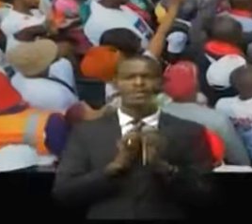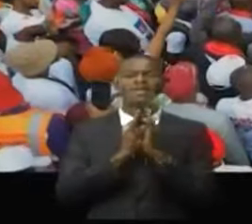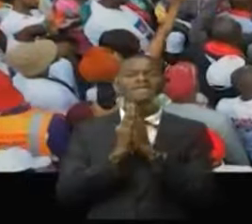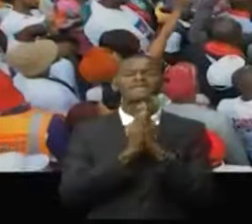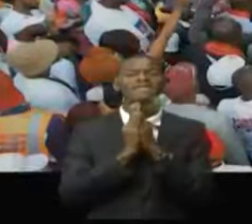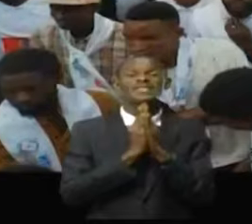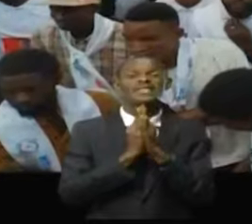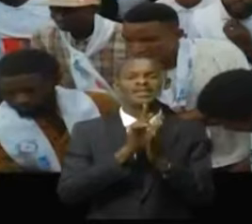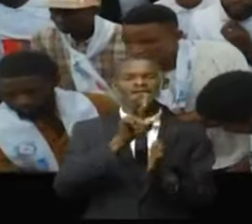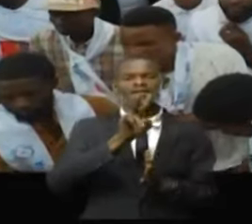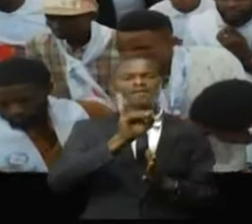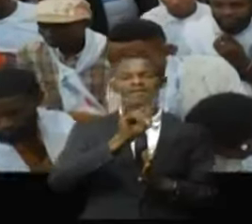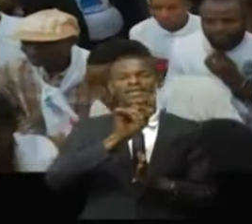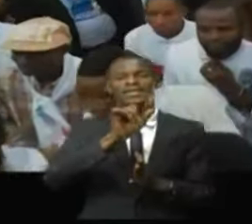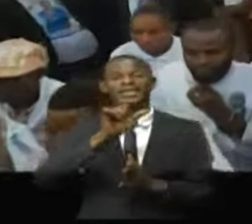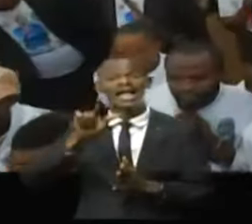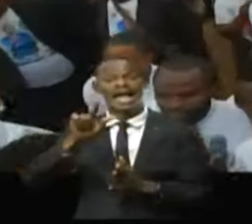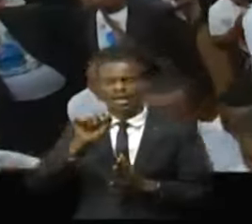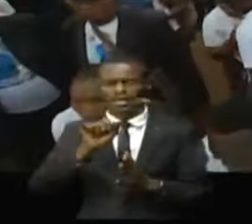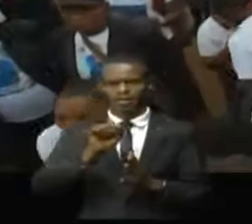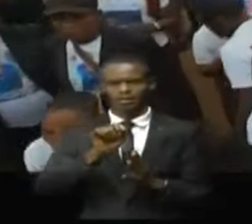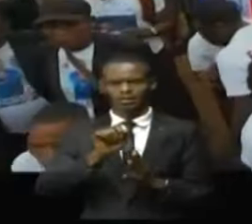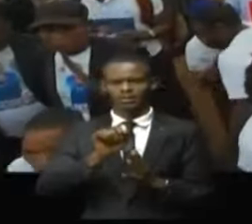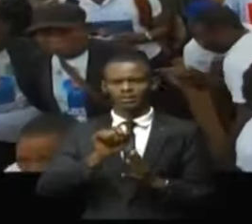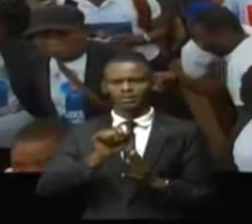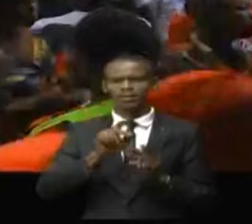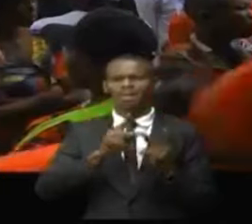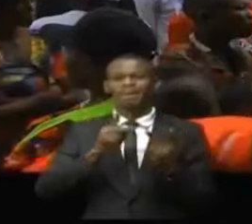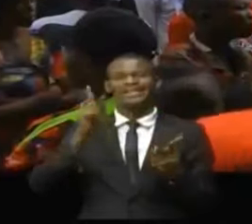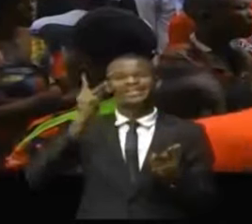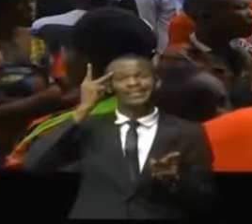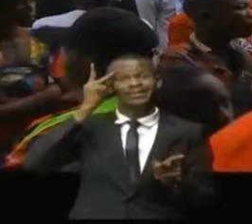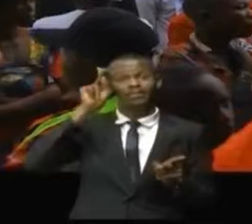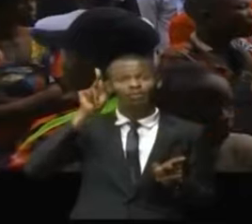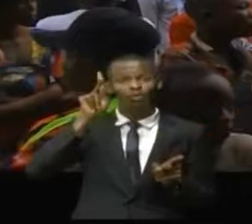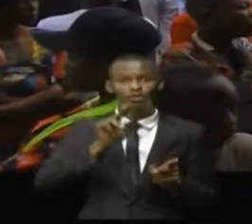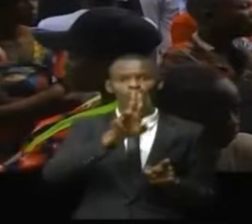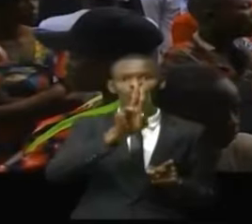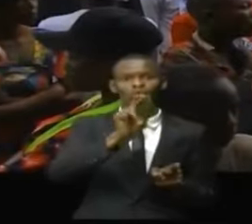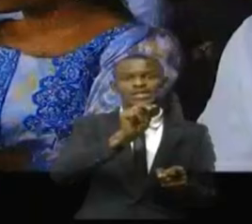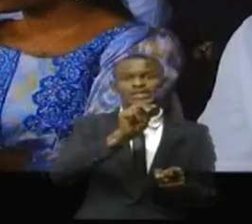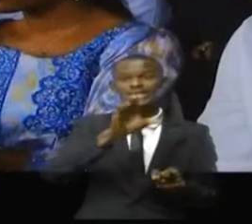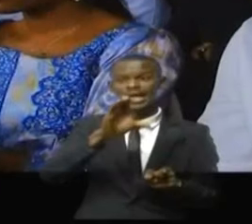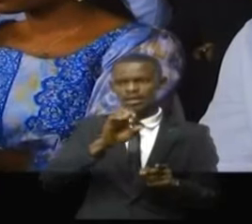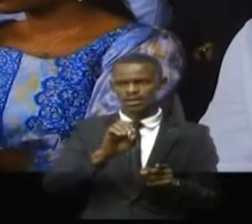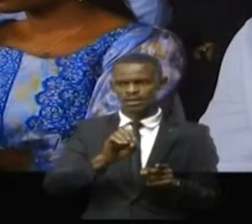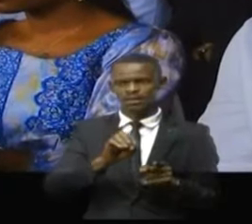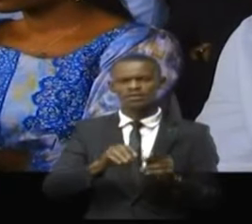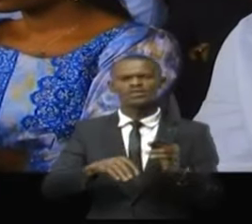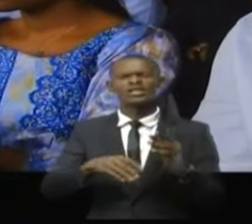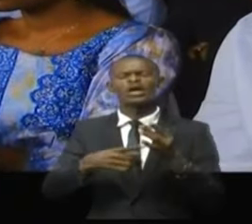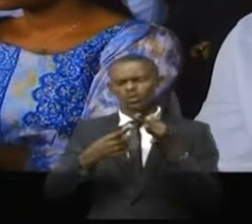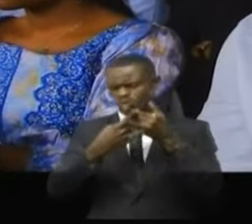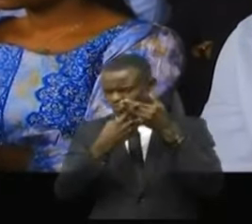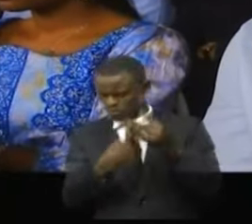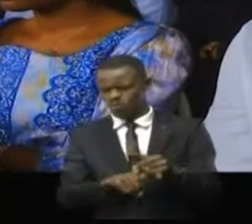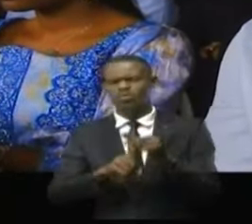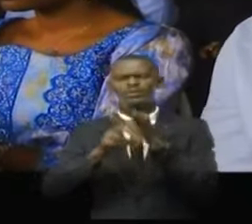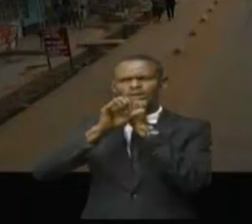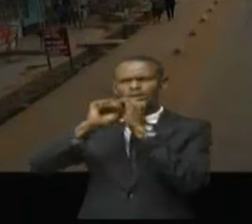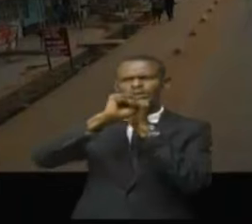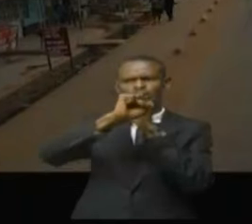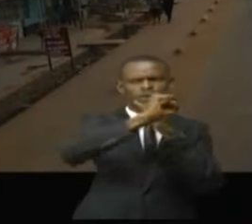une fois de plus sa force d'un grand parti politique dans le pays. Ce dimanche, l'interfédéral de l'UNC Lualaba, Christian Massoudi, a conduit une